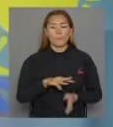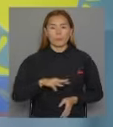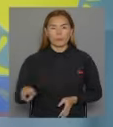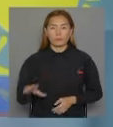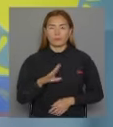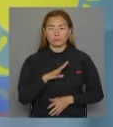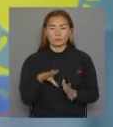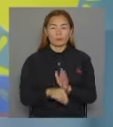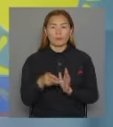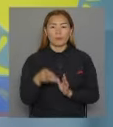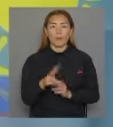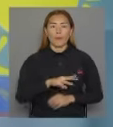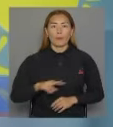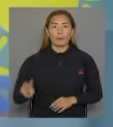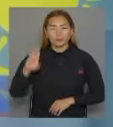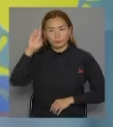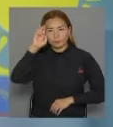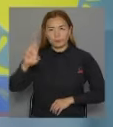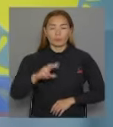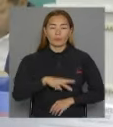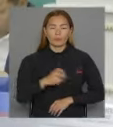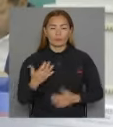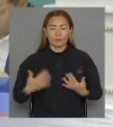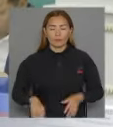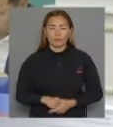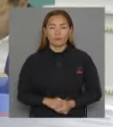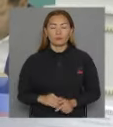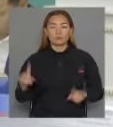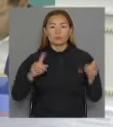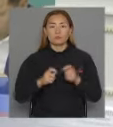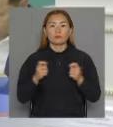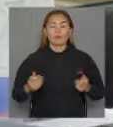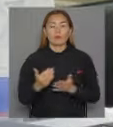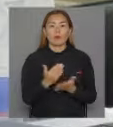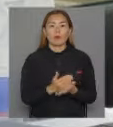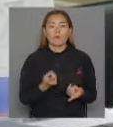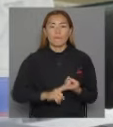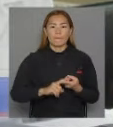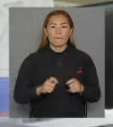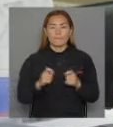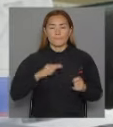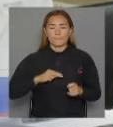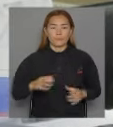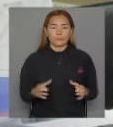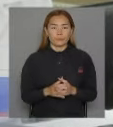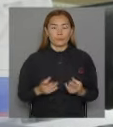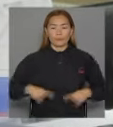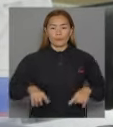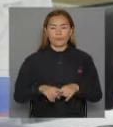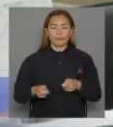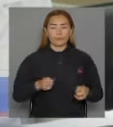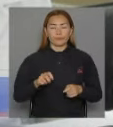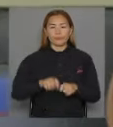құрады. Оның ішінде 3 миллион теңге мемлекетке өндірілді. Кеңес жанынан күн тәртібіне сәйкес құрылған жұмыс тобы уәкілетті,